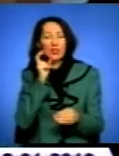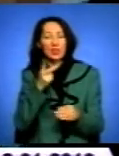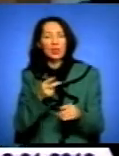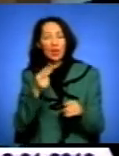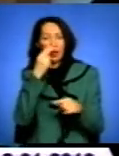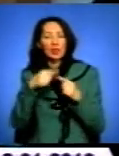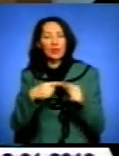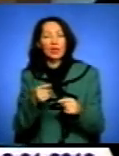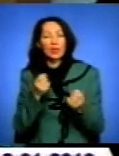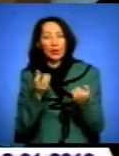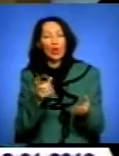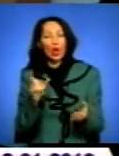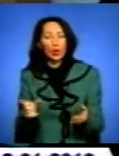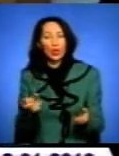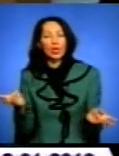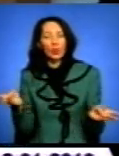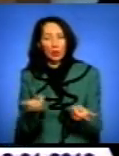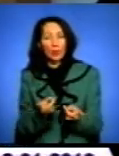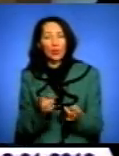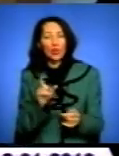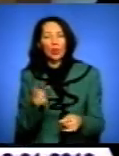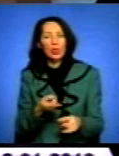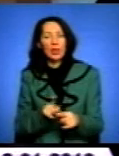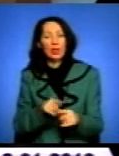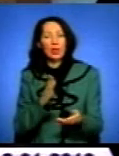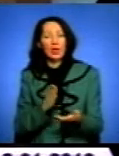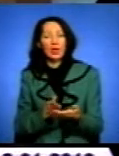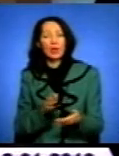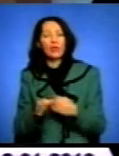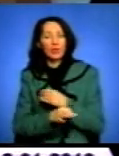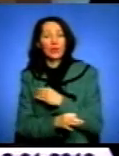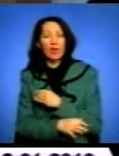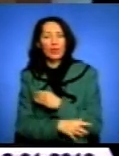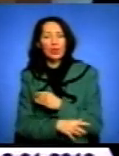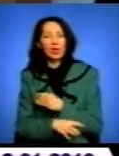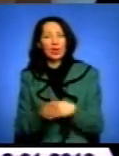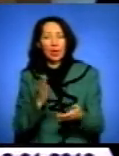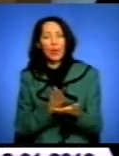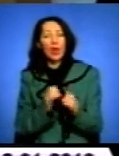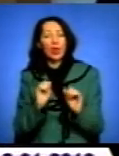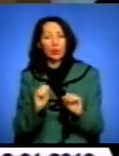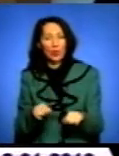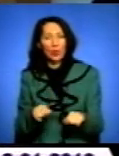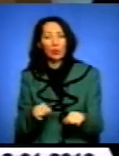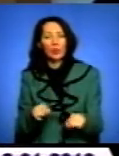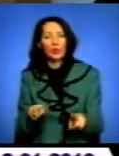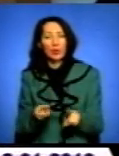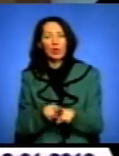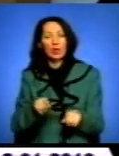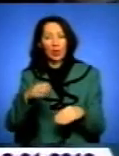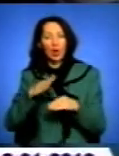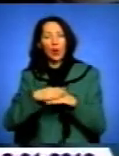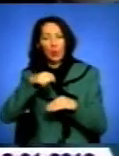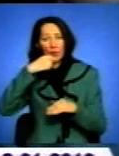але людина потребуюча, людина, яка є не в достатках, скажімо, має нагоду все ж таки